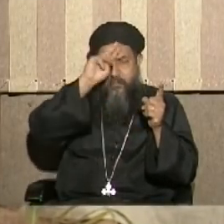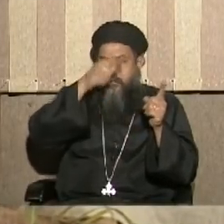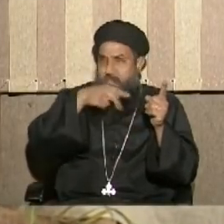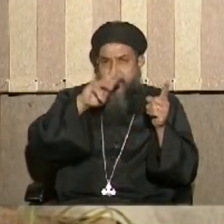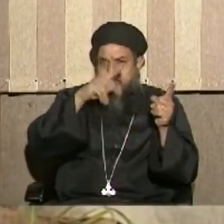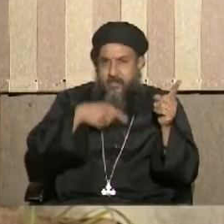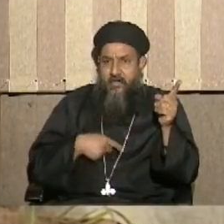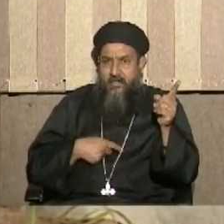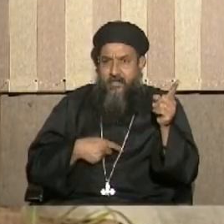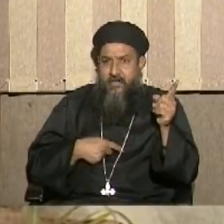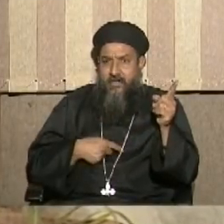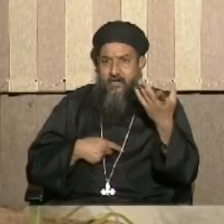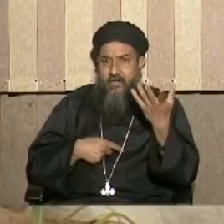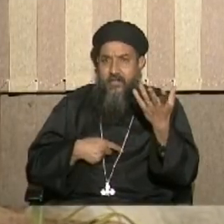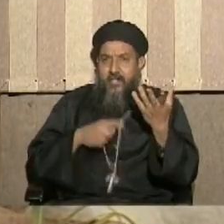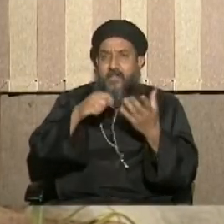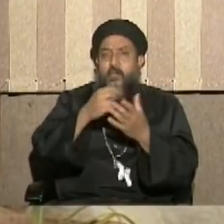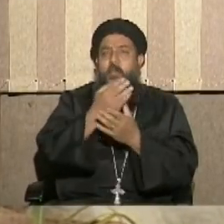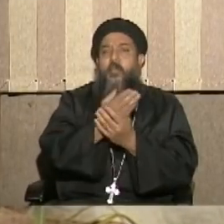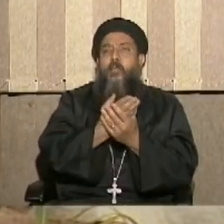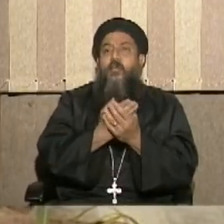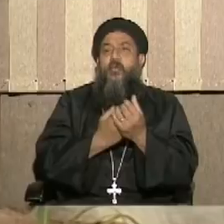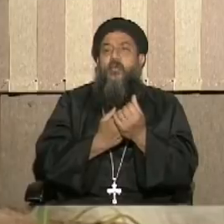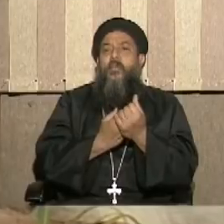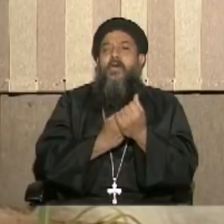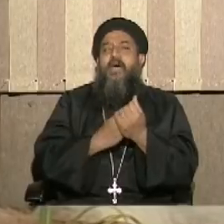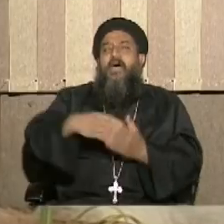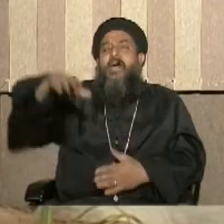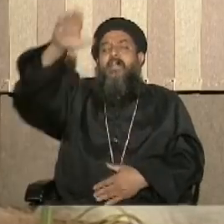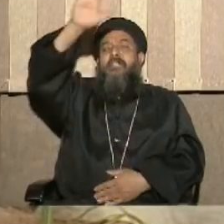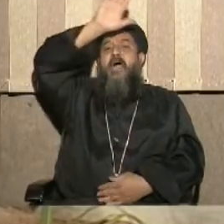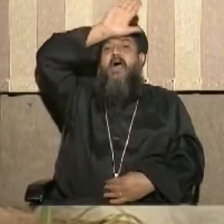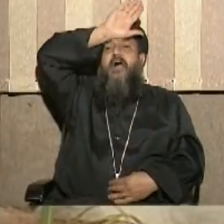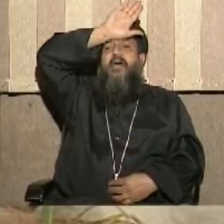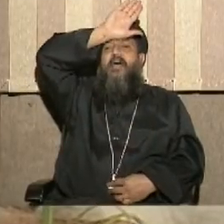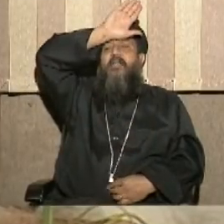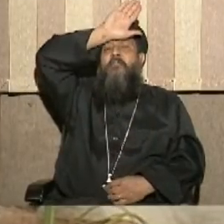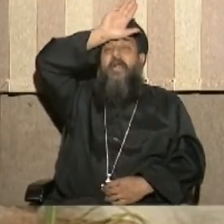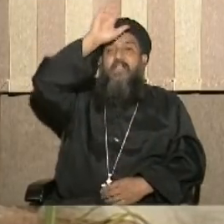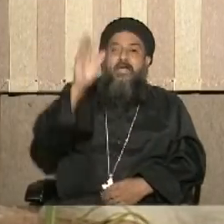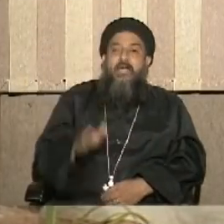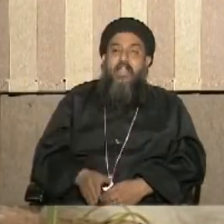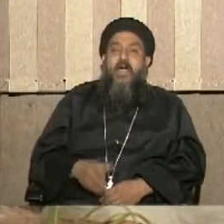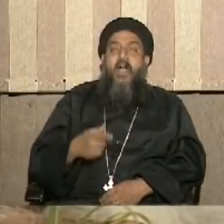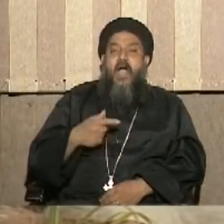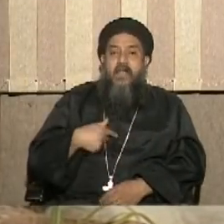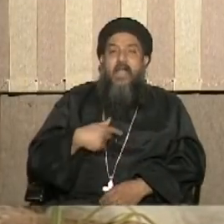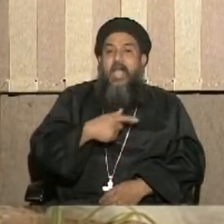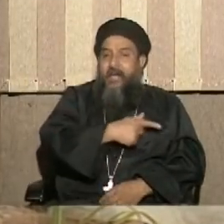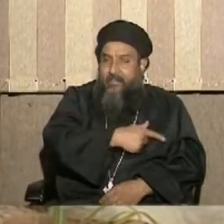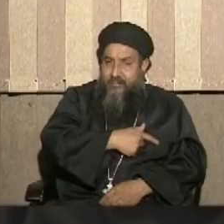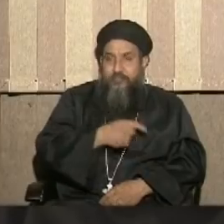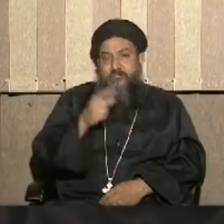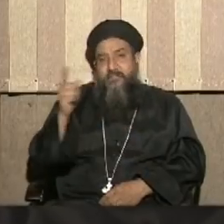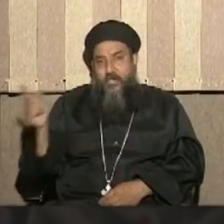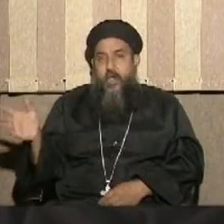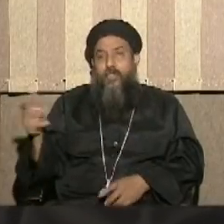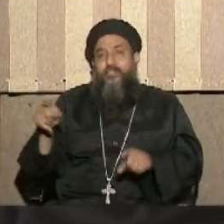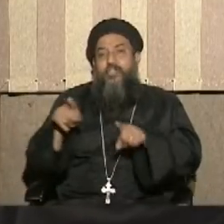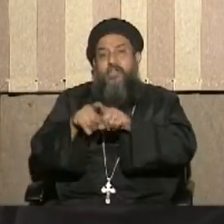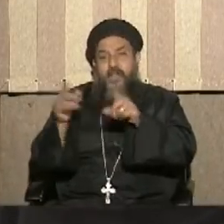مين انتم يا أولاد؟ احنا أولاد الإمبراطور فالنتيانوس، أخويا دوماديوس وأنا اسمي ماكسيموس.